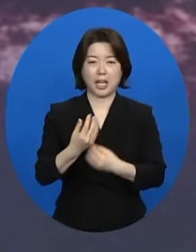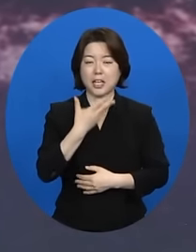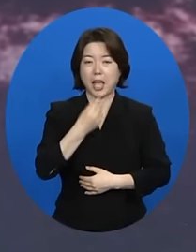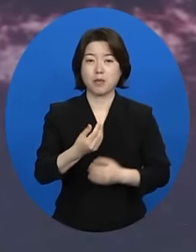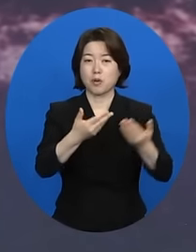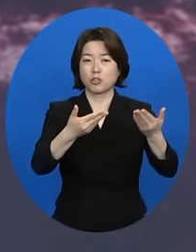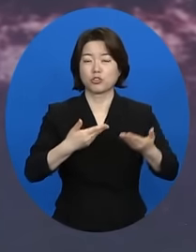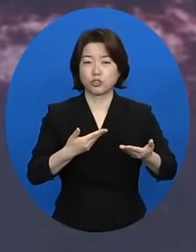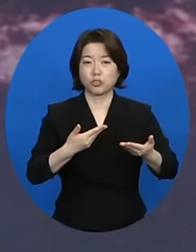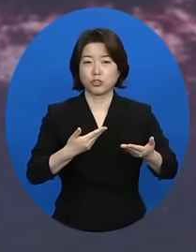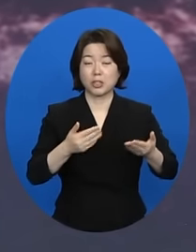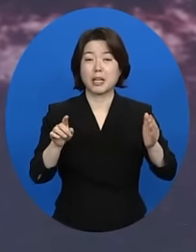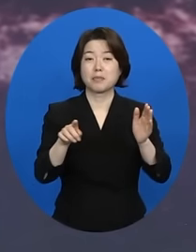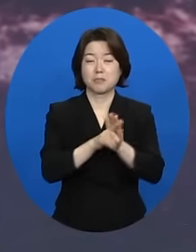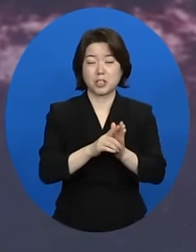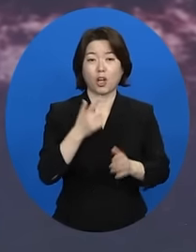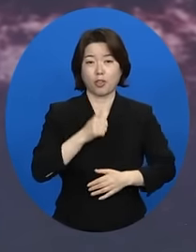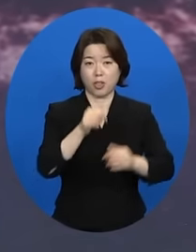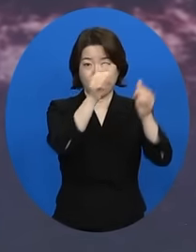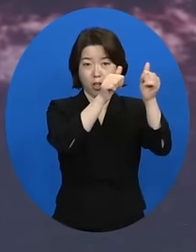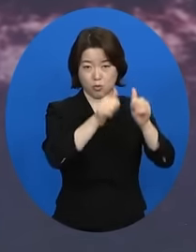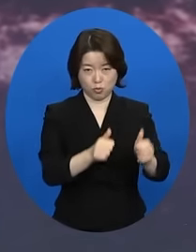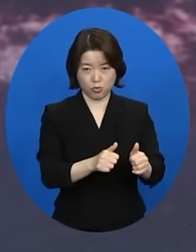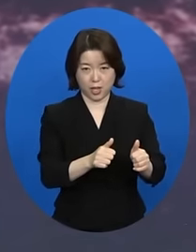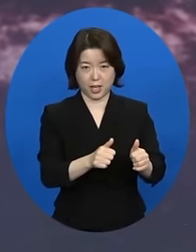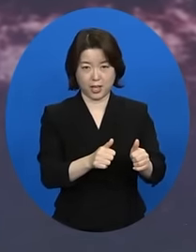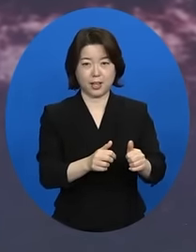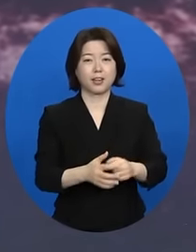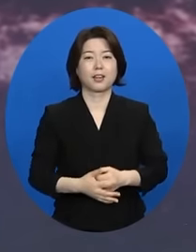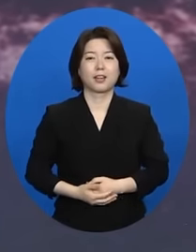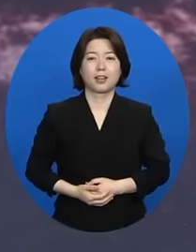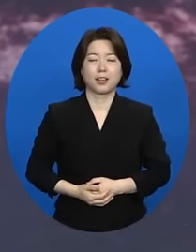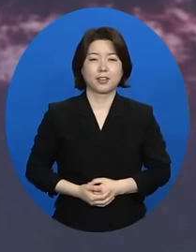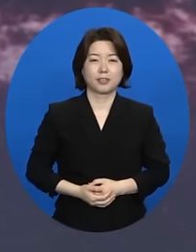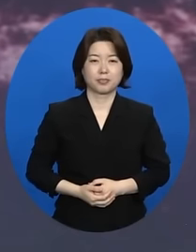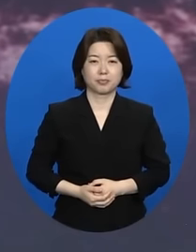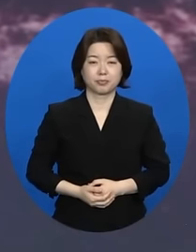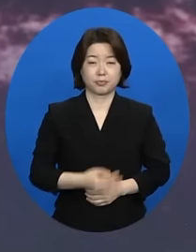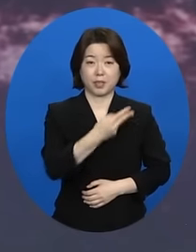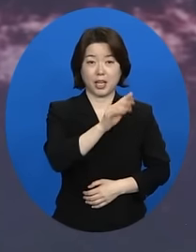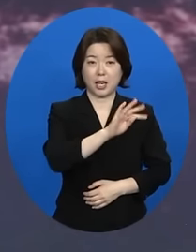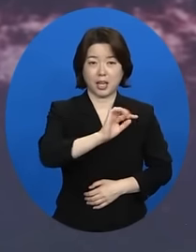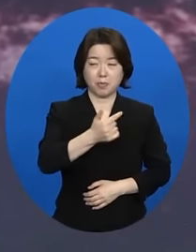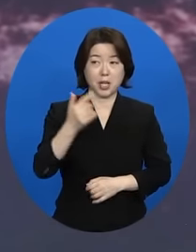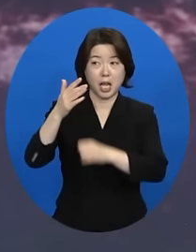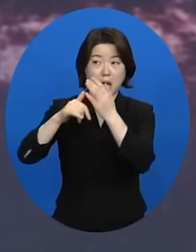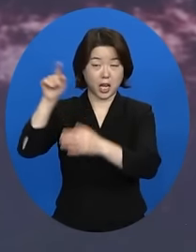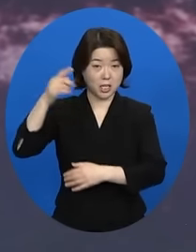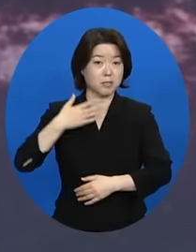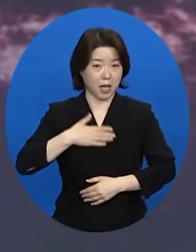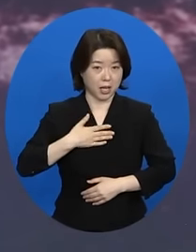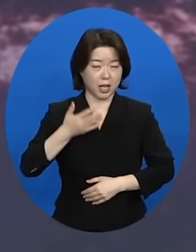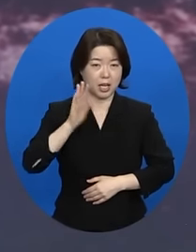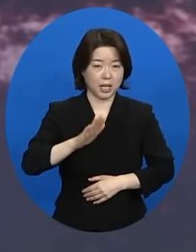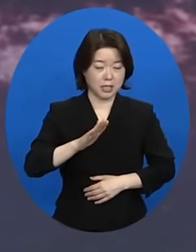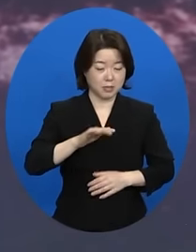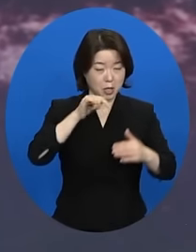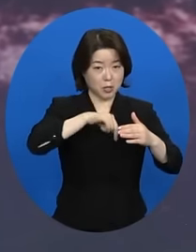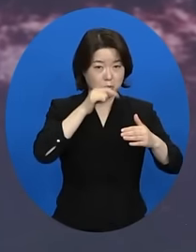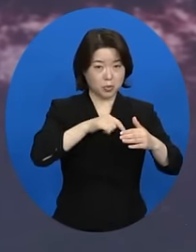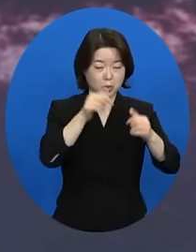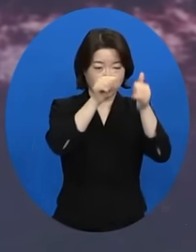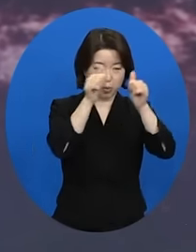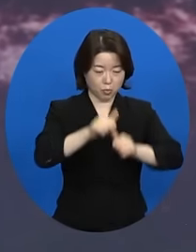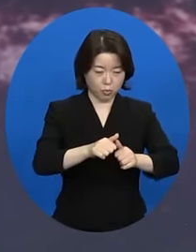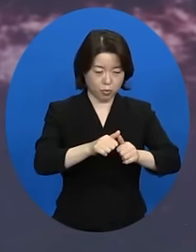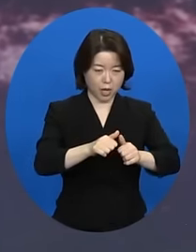이 우상이죠. 그러니까 라반은 하나님을 모르는 건 아니었겠지만 실상 라반은 우상